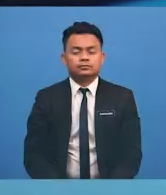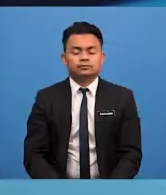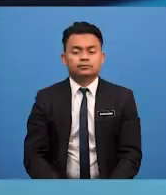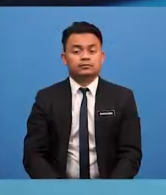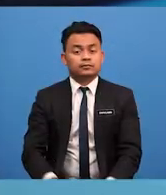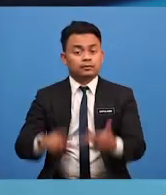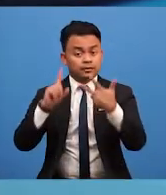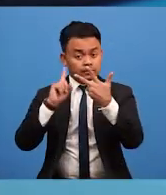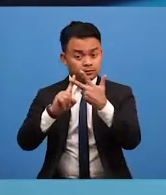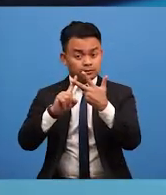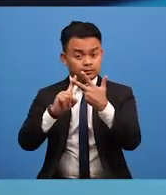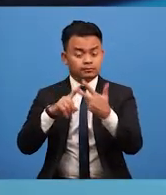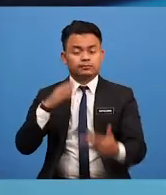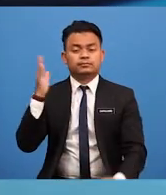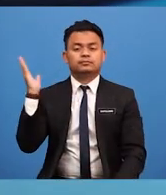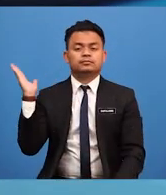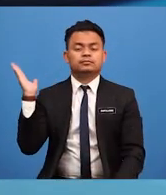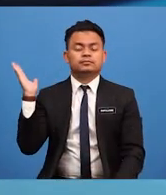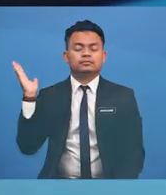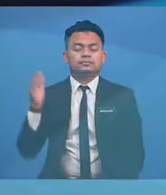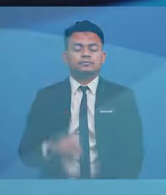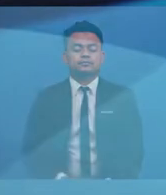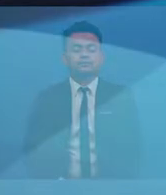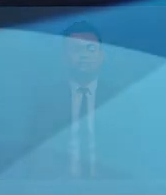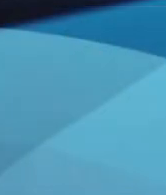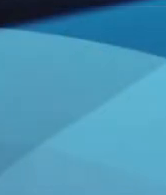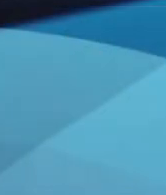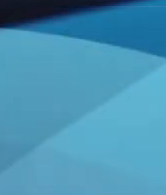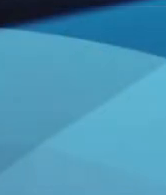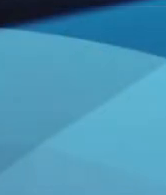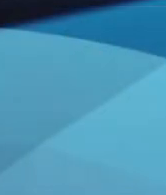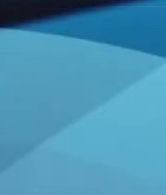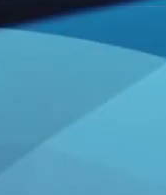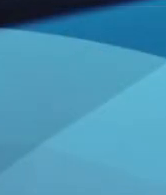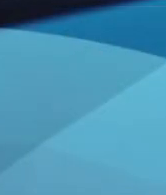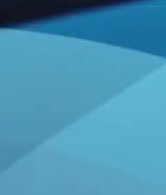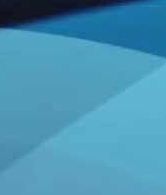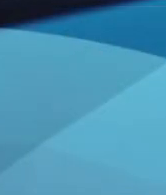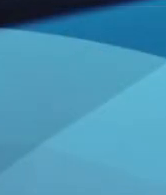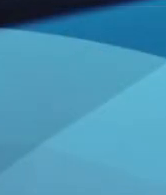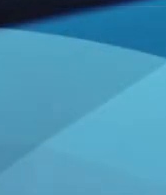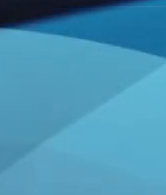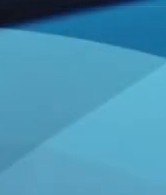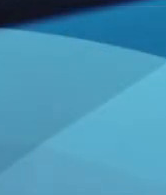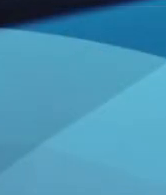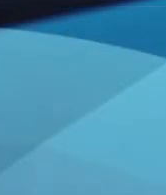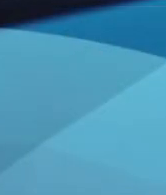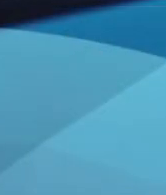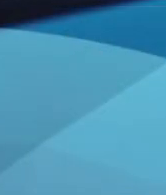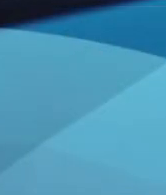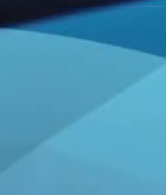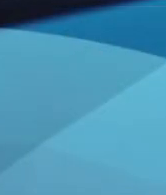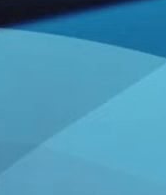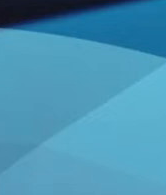Bahan yang ketiga ialah Ludigo. Ludigo ialah sejenis bahan kimia yang